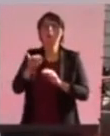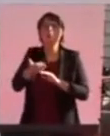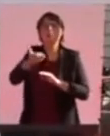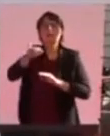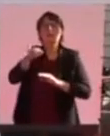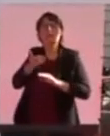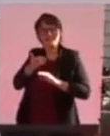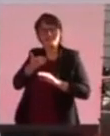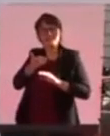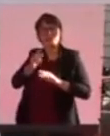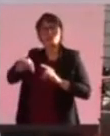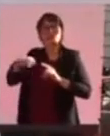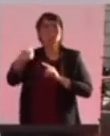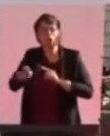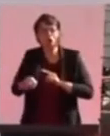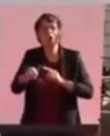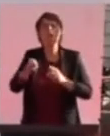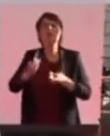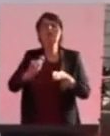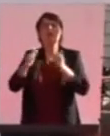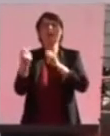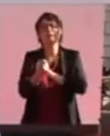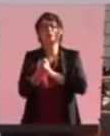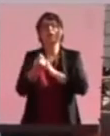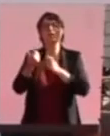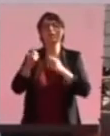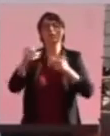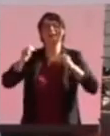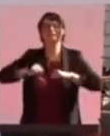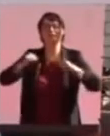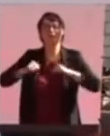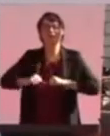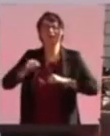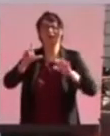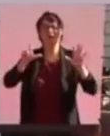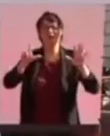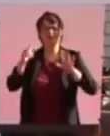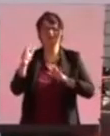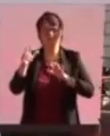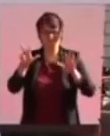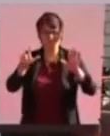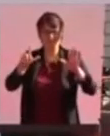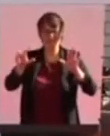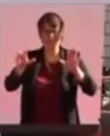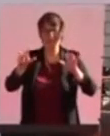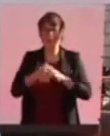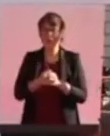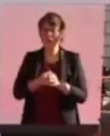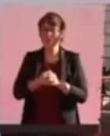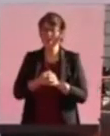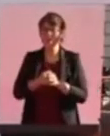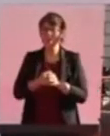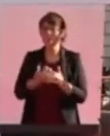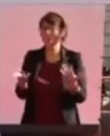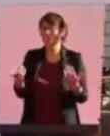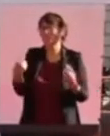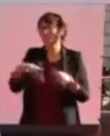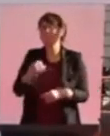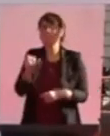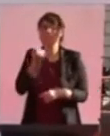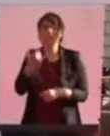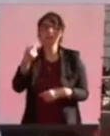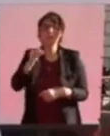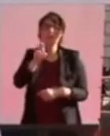che poi divennero i dipartimenti di prevenzione delle asl perché è facile anche perché nella mia piccola regione